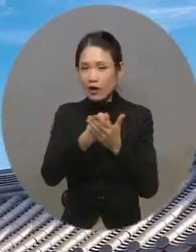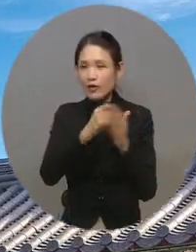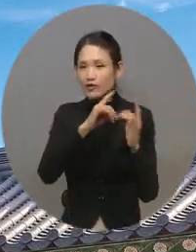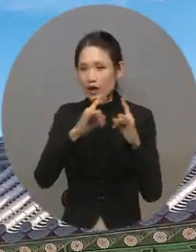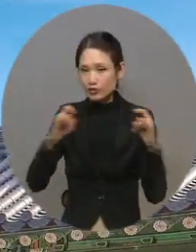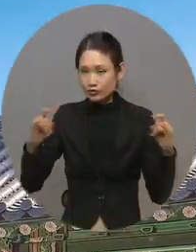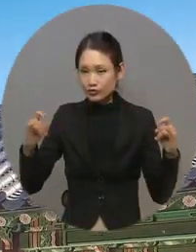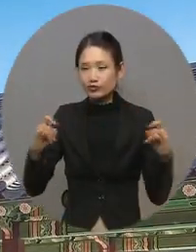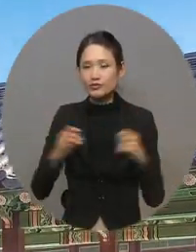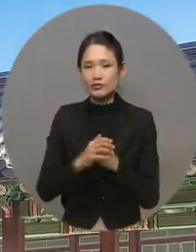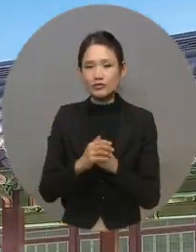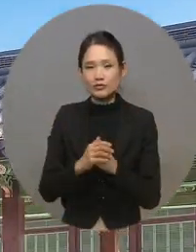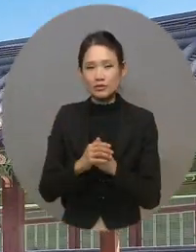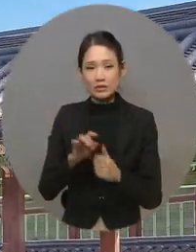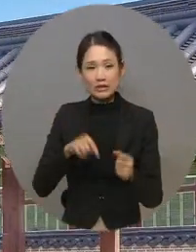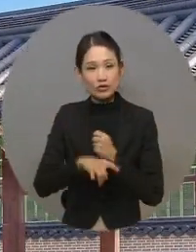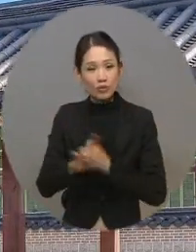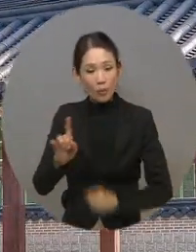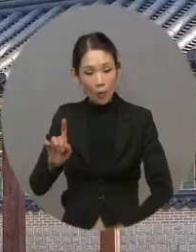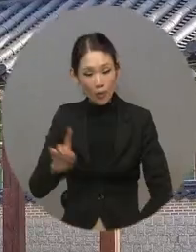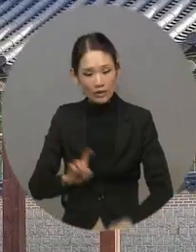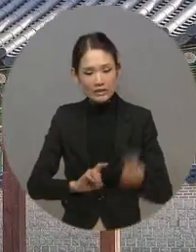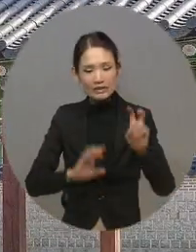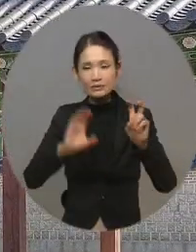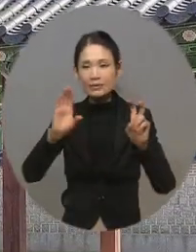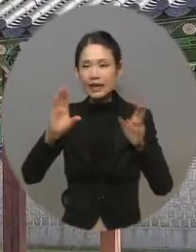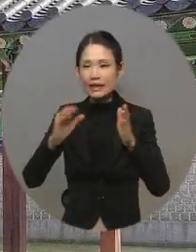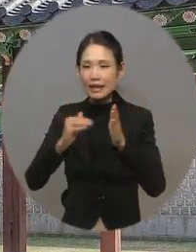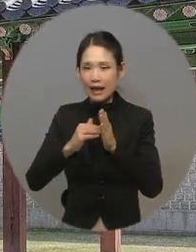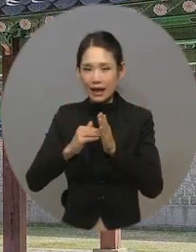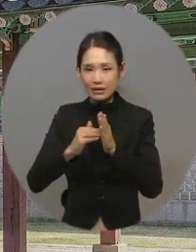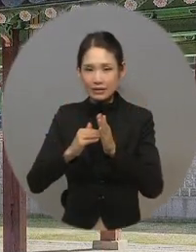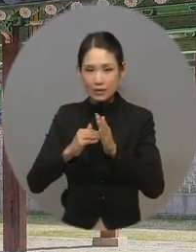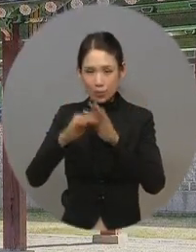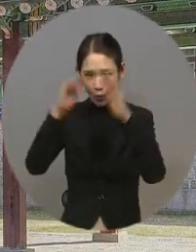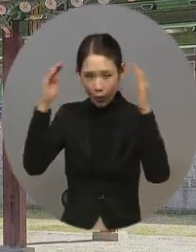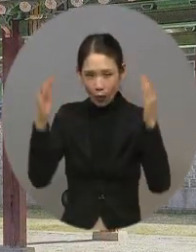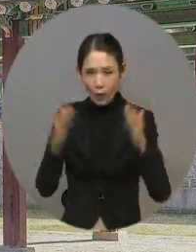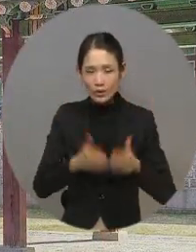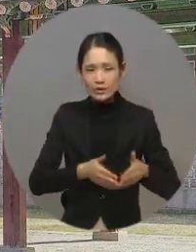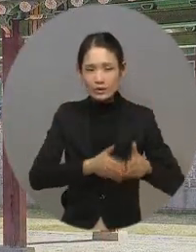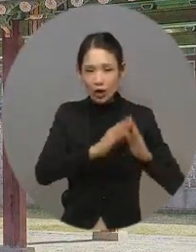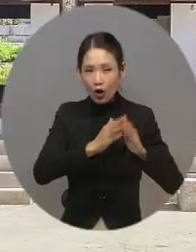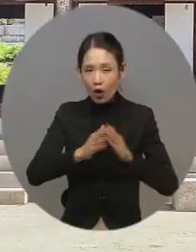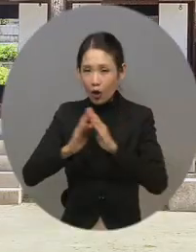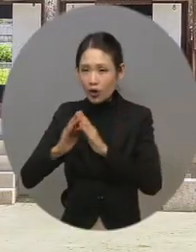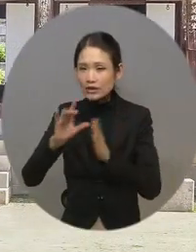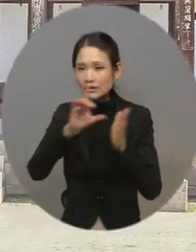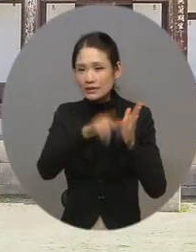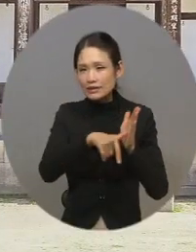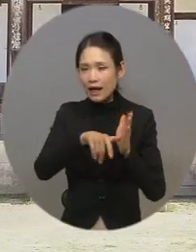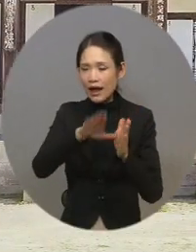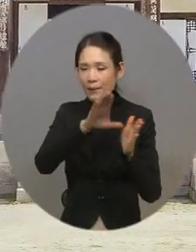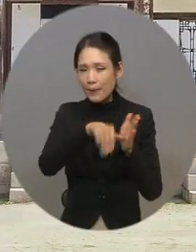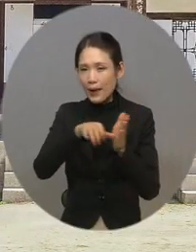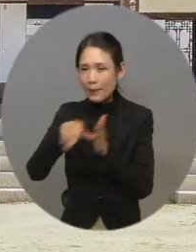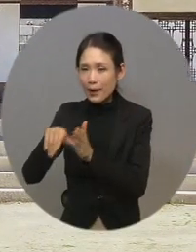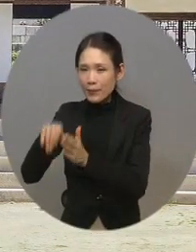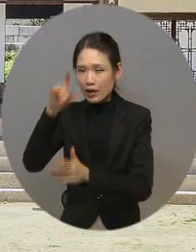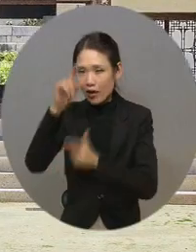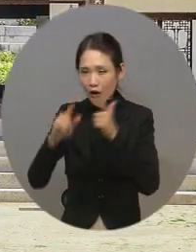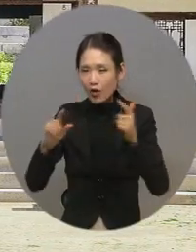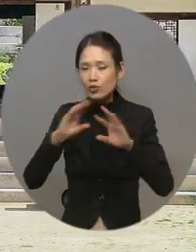그 이유 중 하나가 20세기까지의 모든 건축물이 시대별로 골고루 분포돼 있고 자연지형을